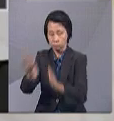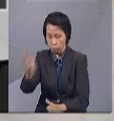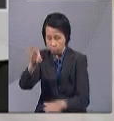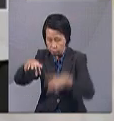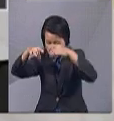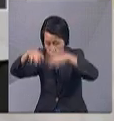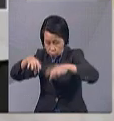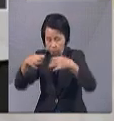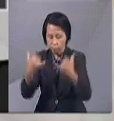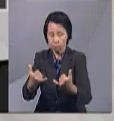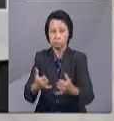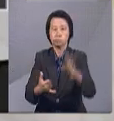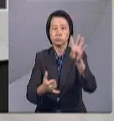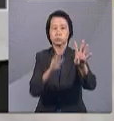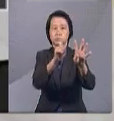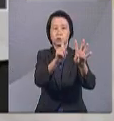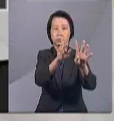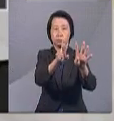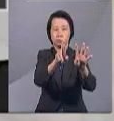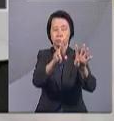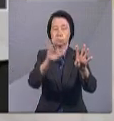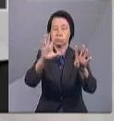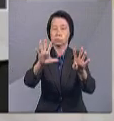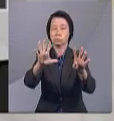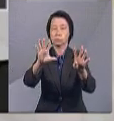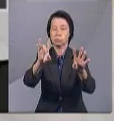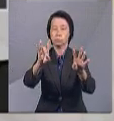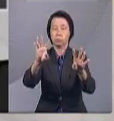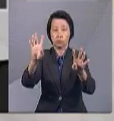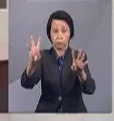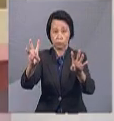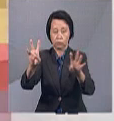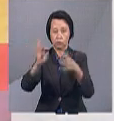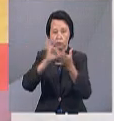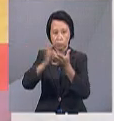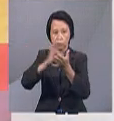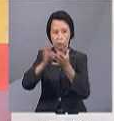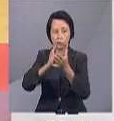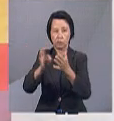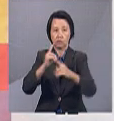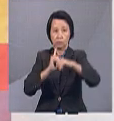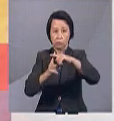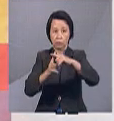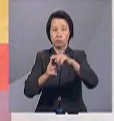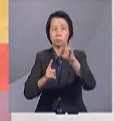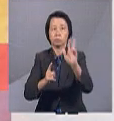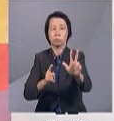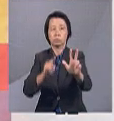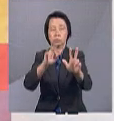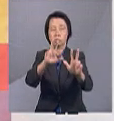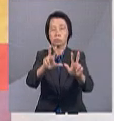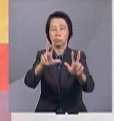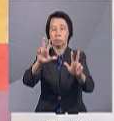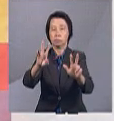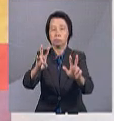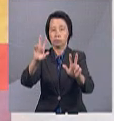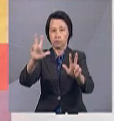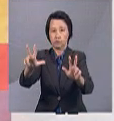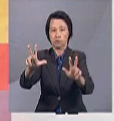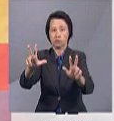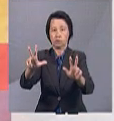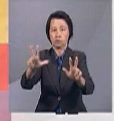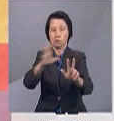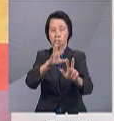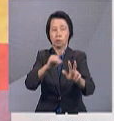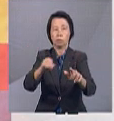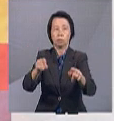dan diuji seakan il-14 1587 bilangan cache emposil 3373 cash